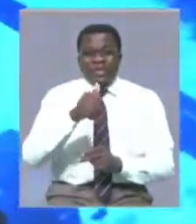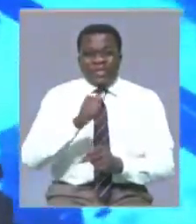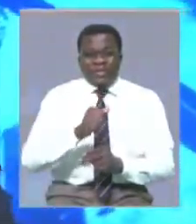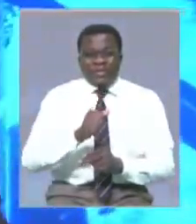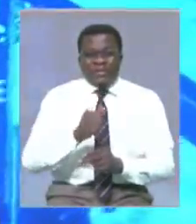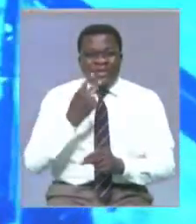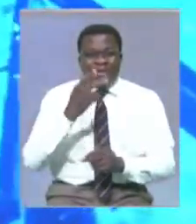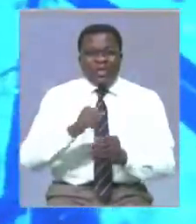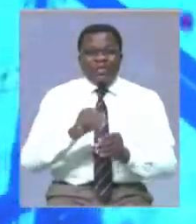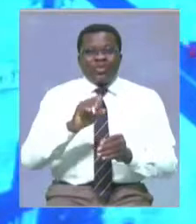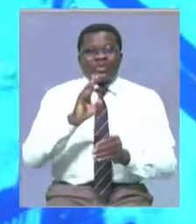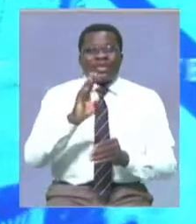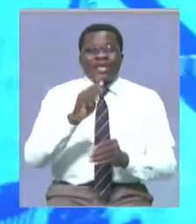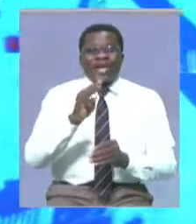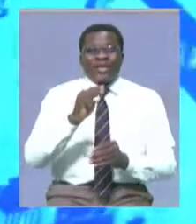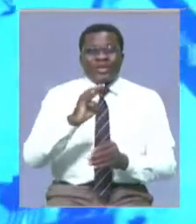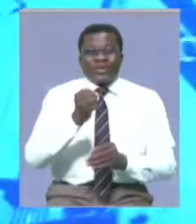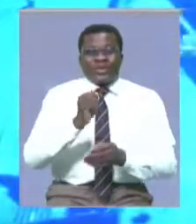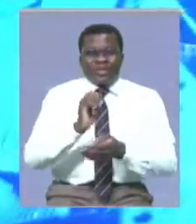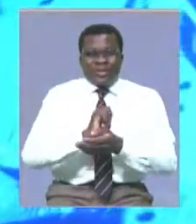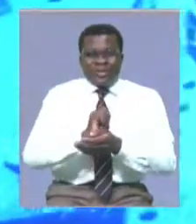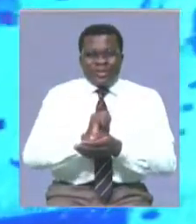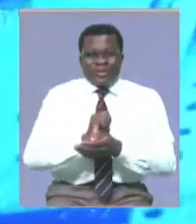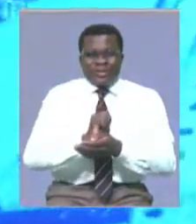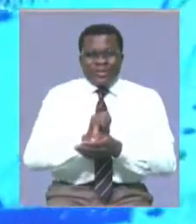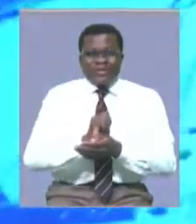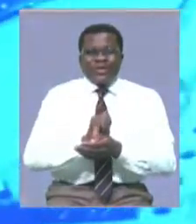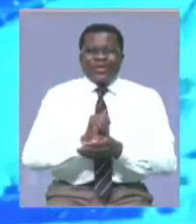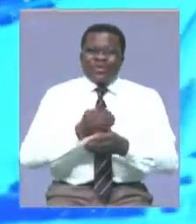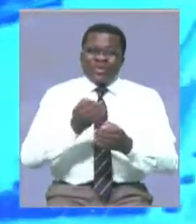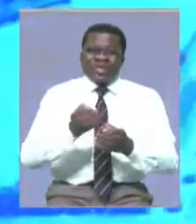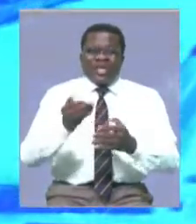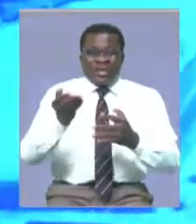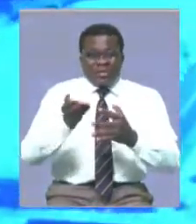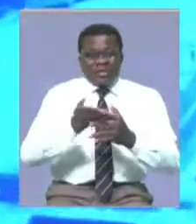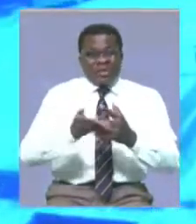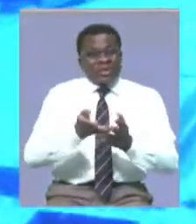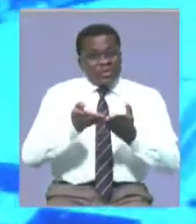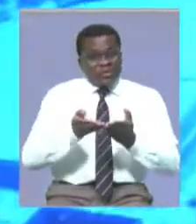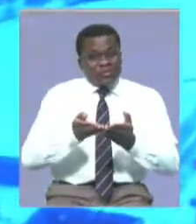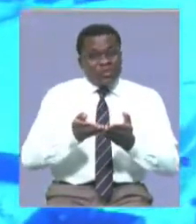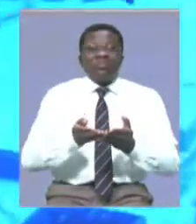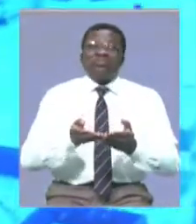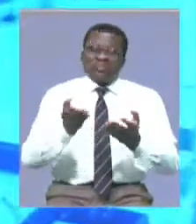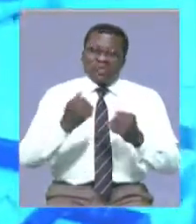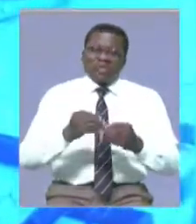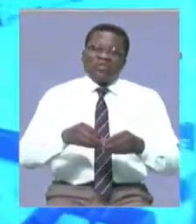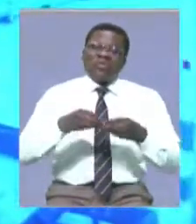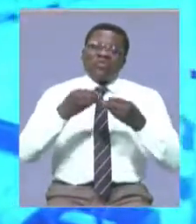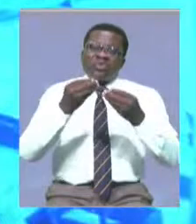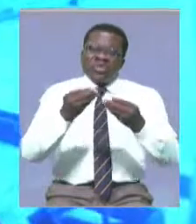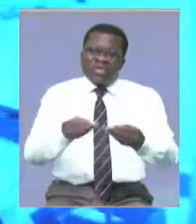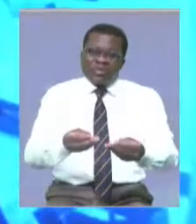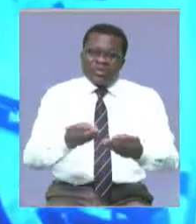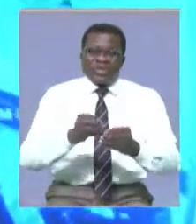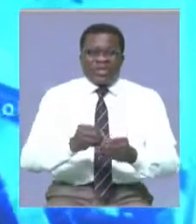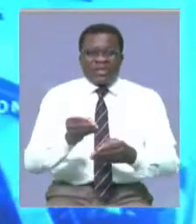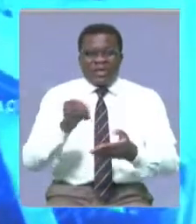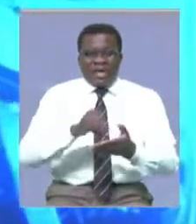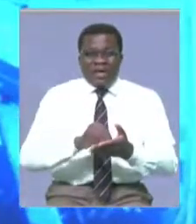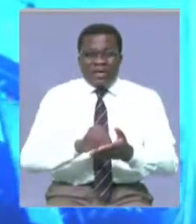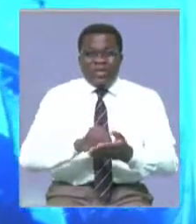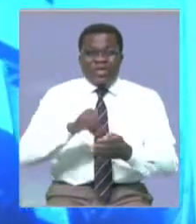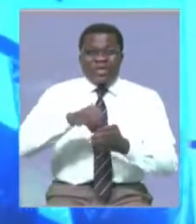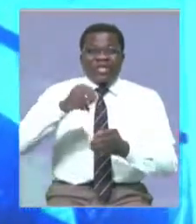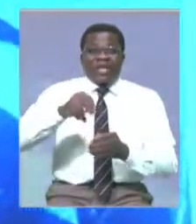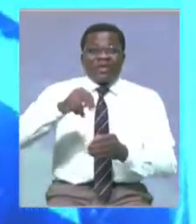Voilà, pour cette 14e édition de Bénin Top 10, le dépôt de dossier est prorogé pour les artistes du Septentrion. Ulysse Elliott